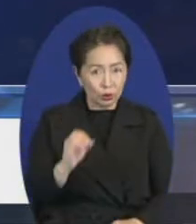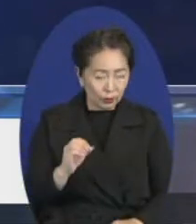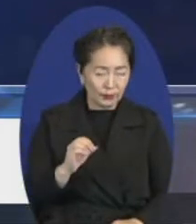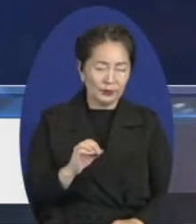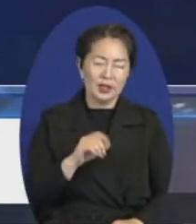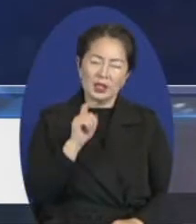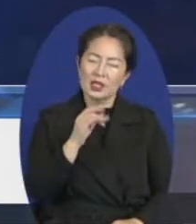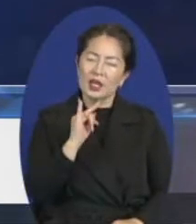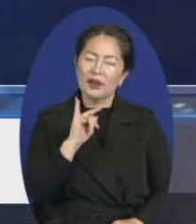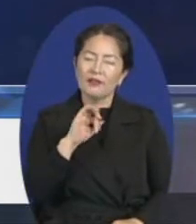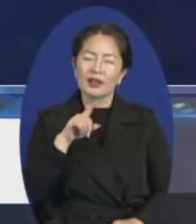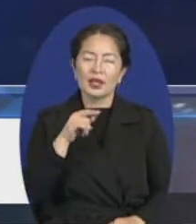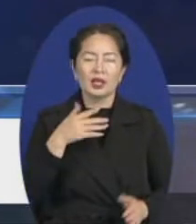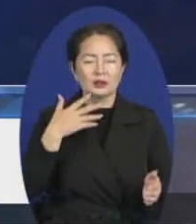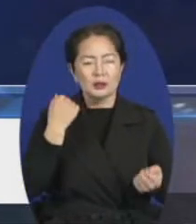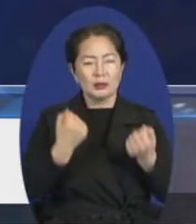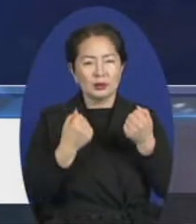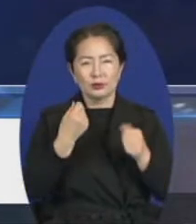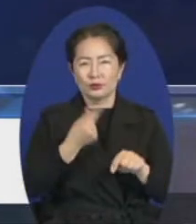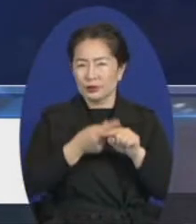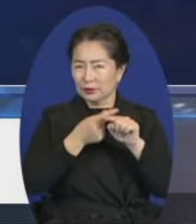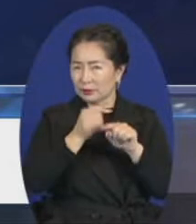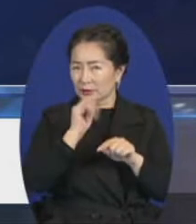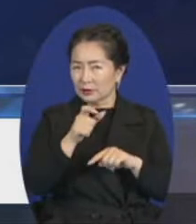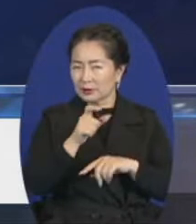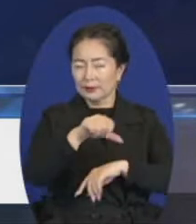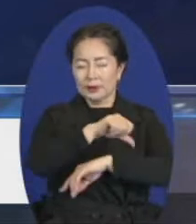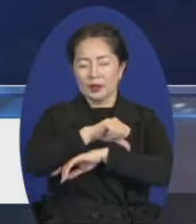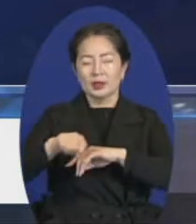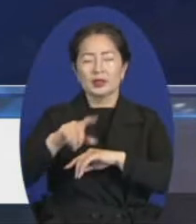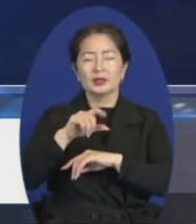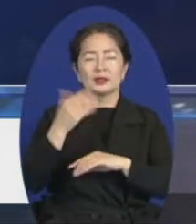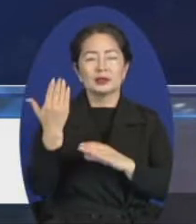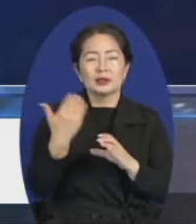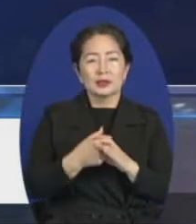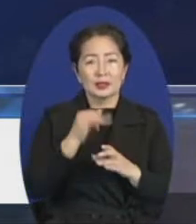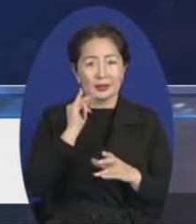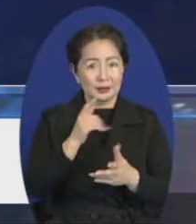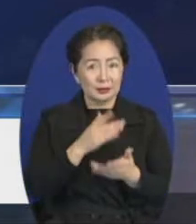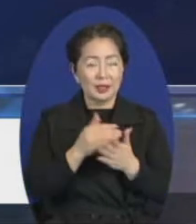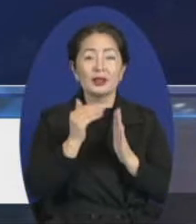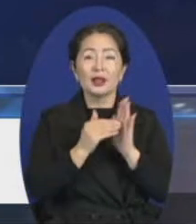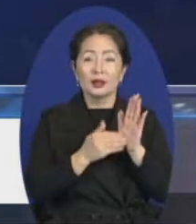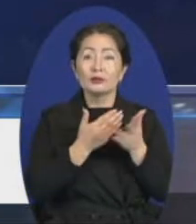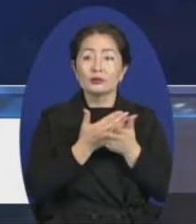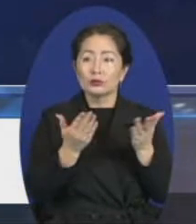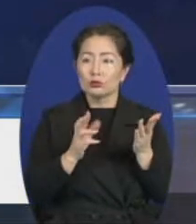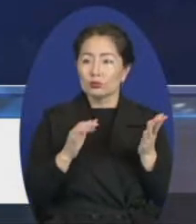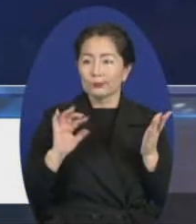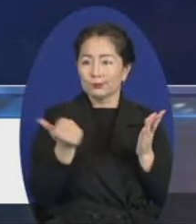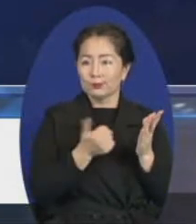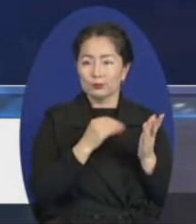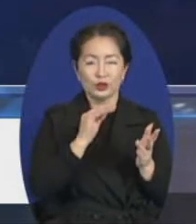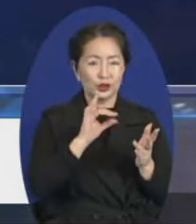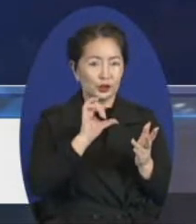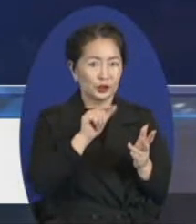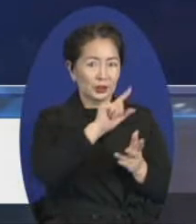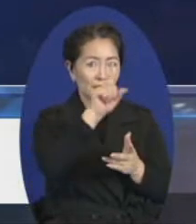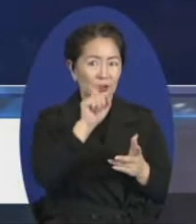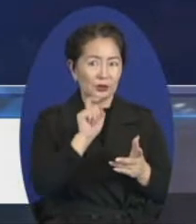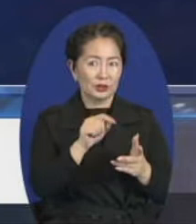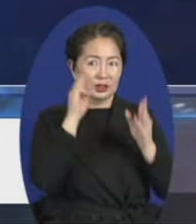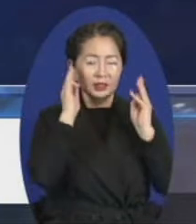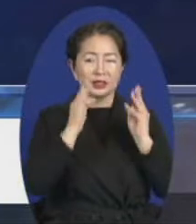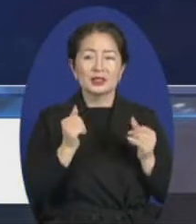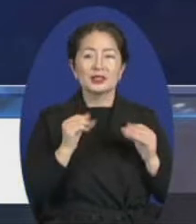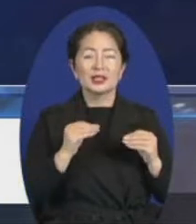инфляцийн талхуувыг эзлэх тээврийн үнийн өсөлт хилийн сар энэ хэмжээнд цаарсан гэж салбарын амнаас тайлбарлаж байна. За бөөгнөрсөн чингэлгийн асуудлыг ийхүү шийдэж